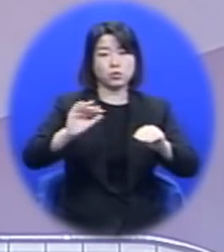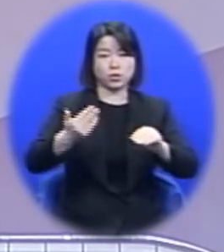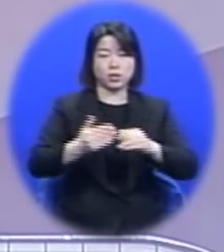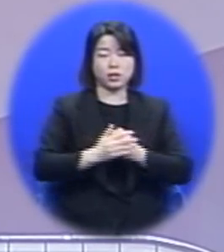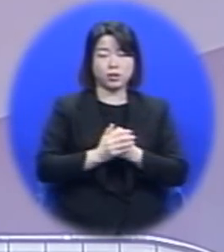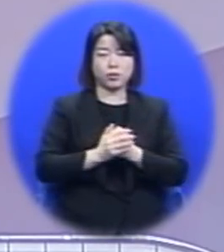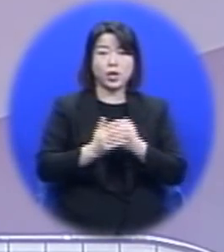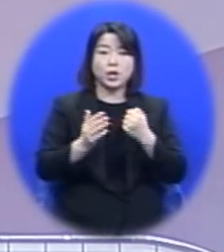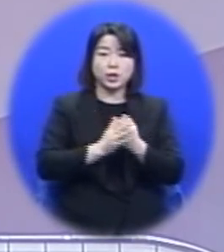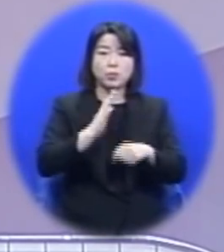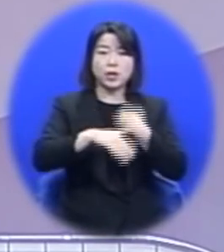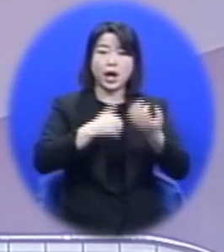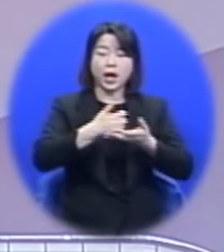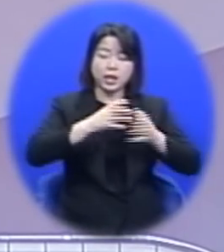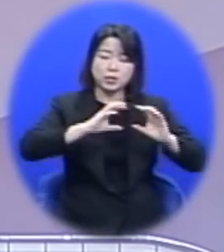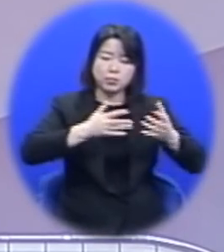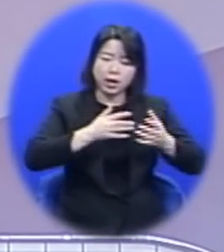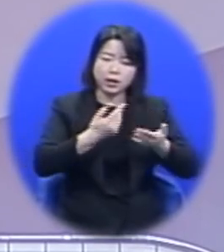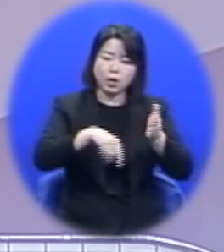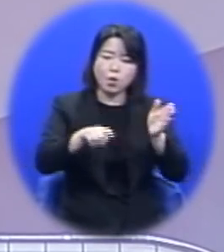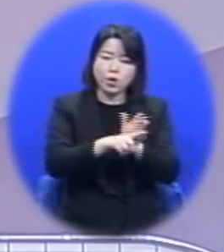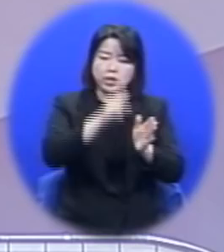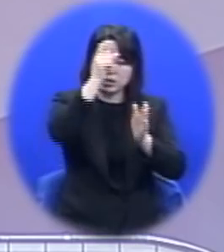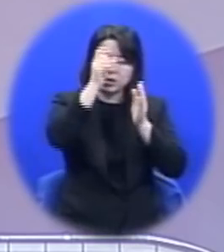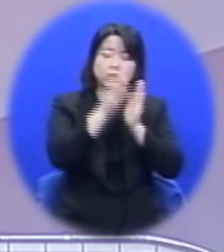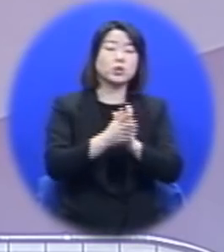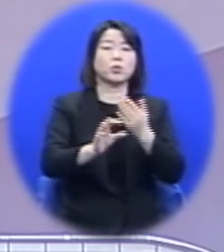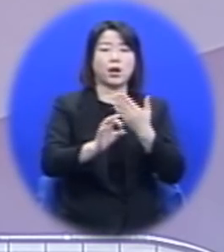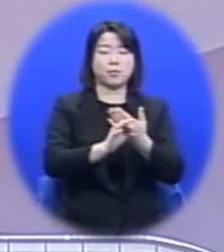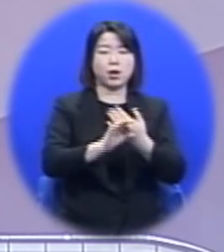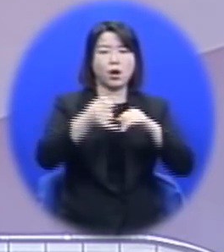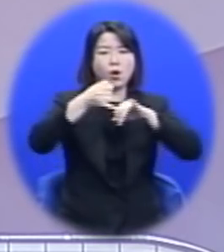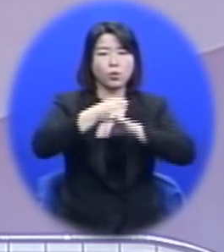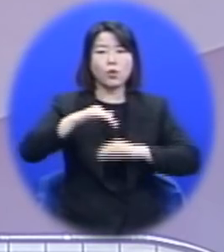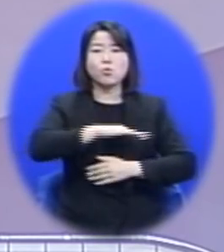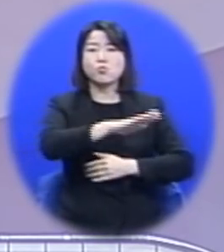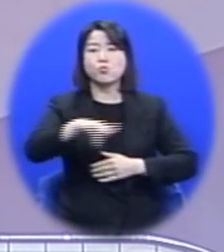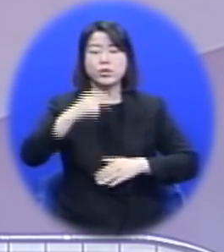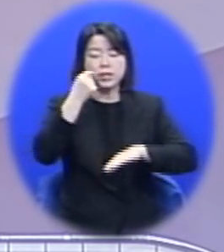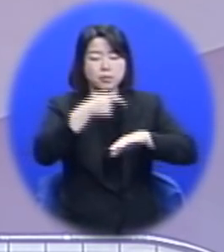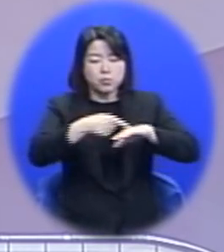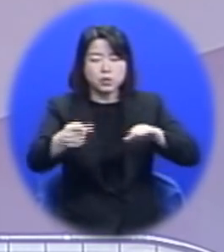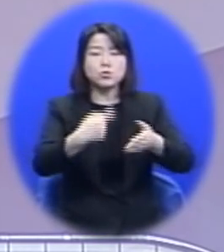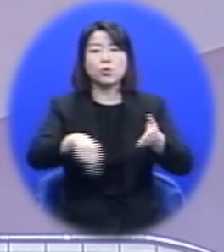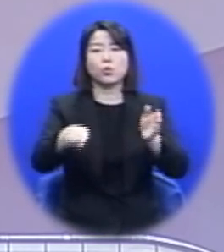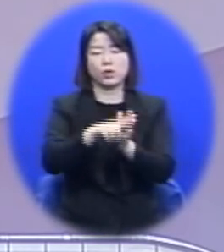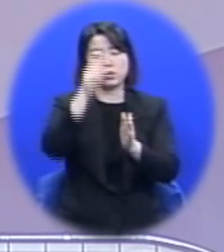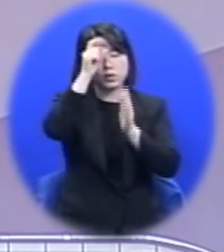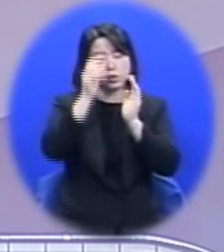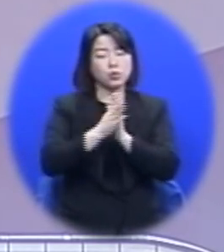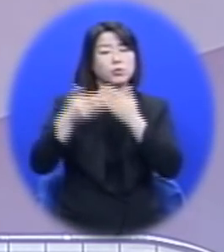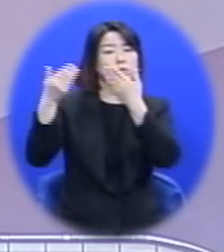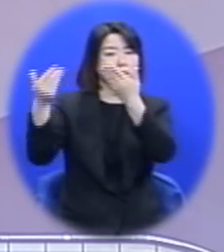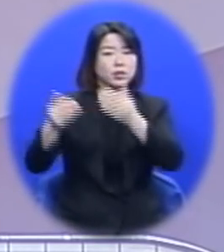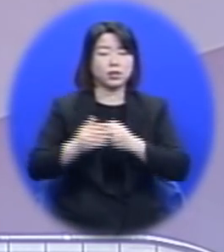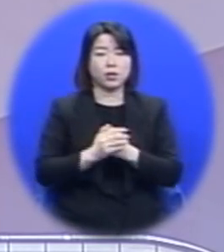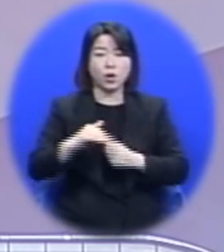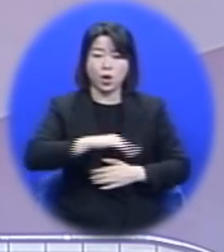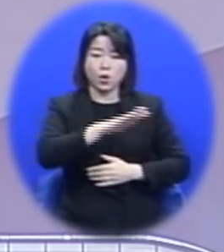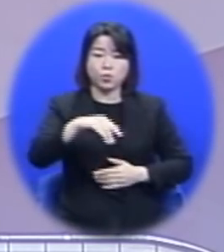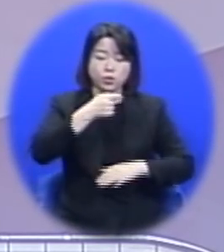하나님의 나라를 위해서 기도하면 반드시 우리 민족을 위해서 기도하게 되는 것입니다. 우리 민족의